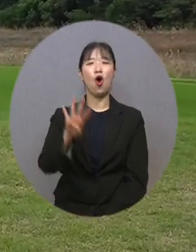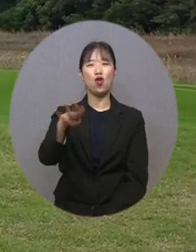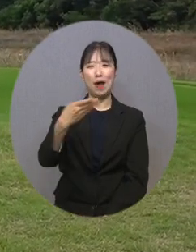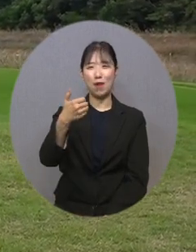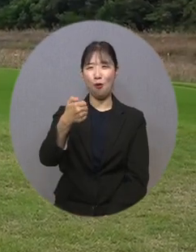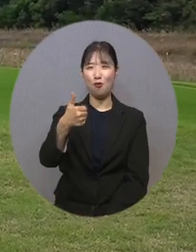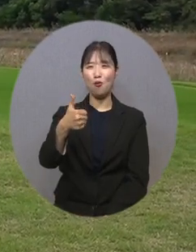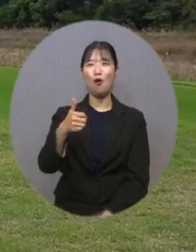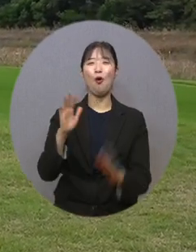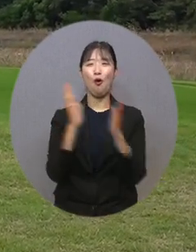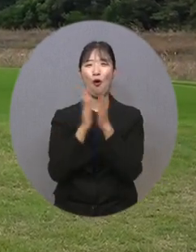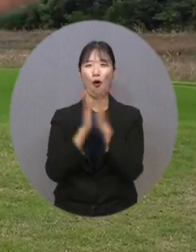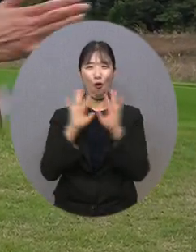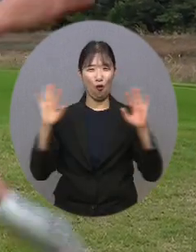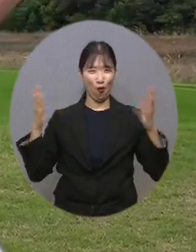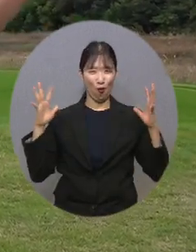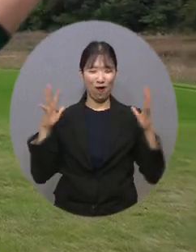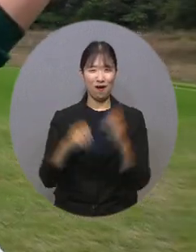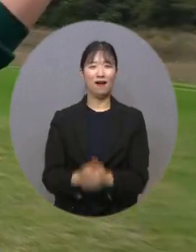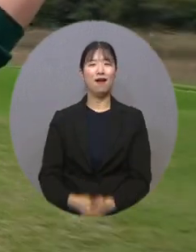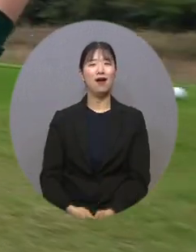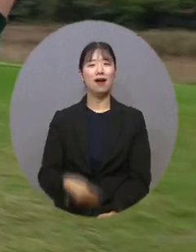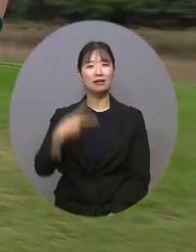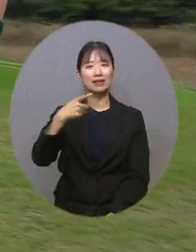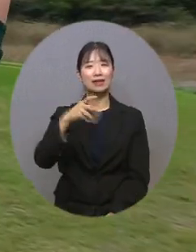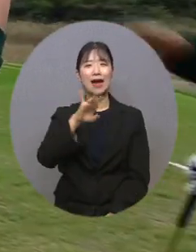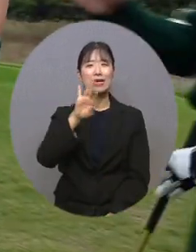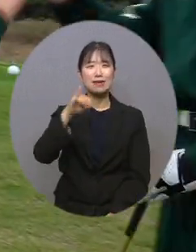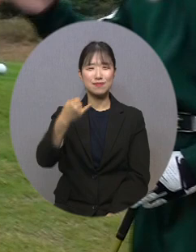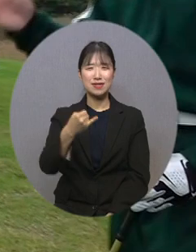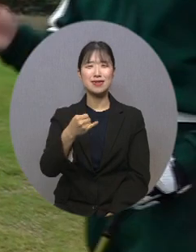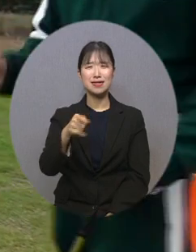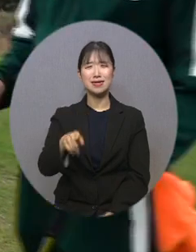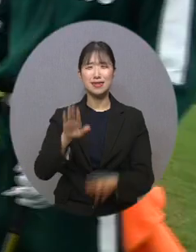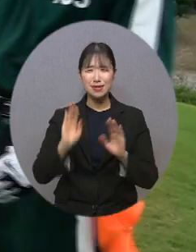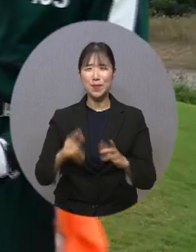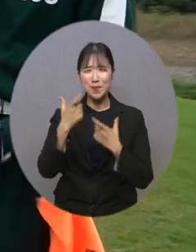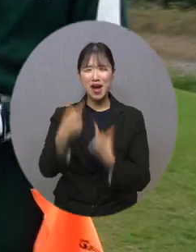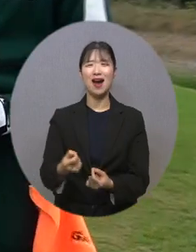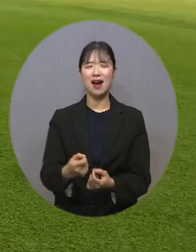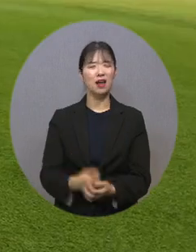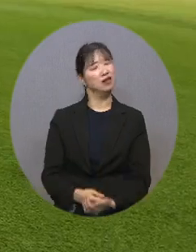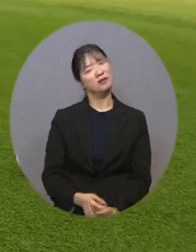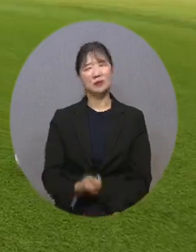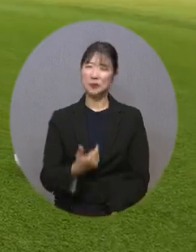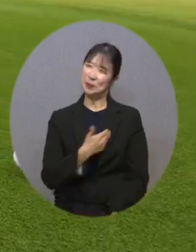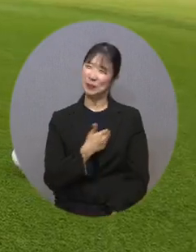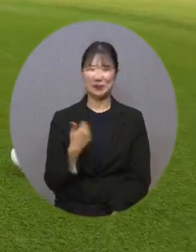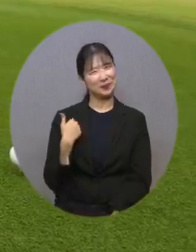우와! 축하드립니다. 드라이브가 드디어 떴지 말입니다. 만족스럽지 못해. 왼쪽이...